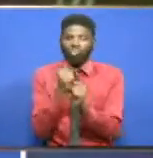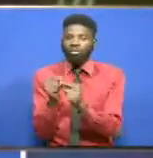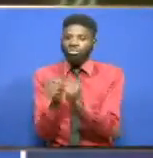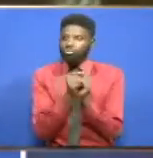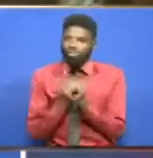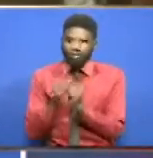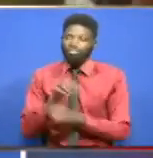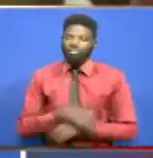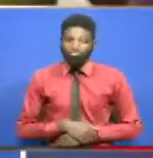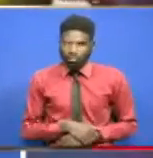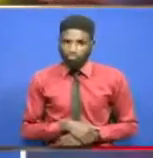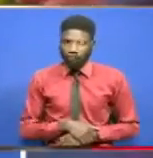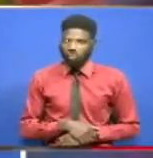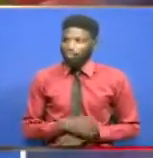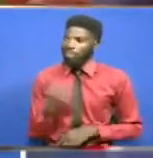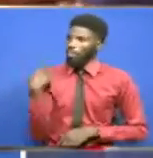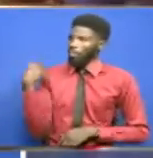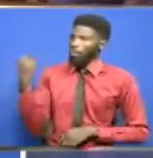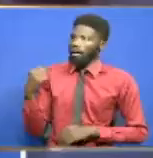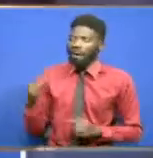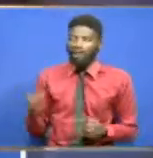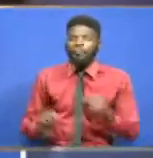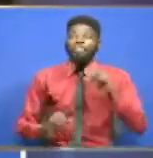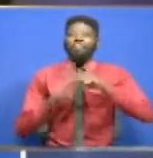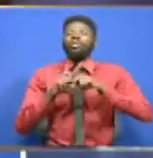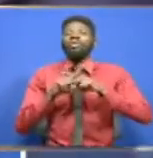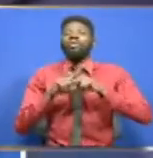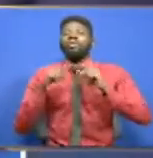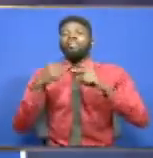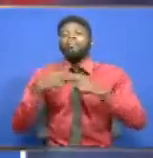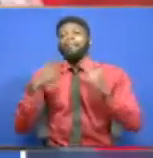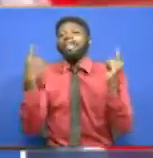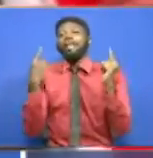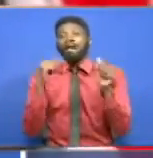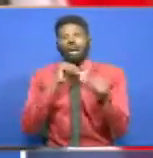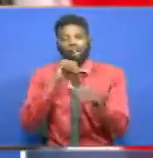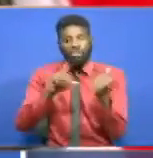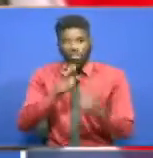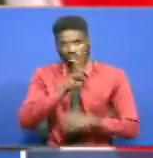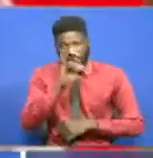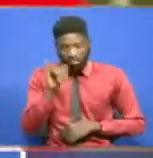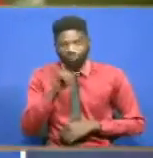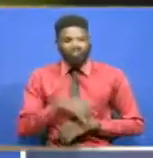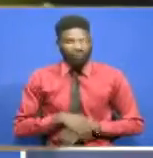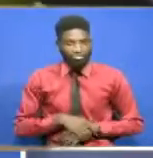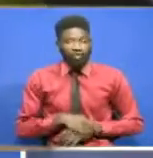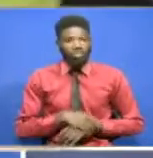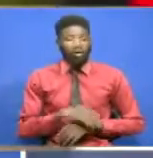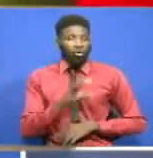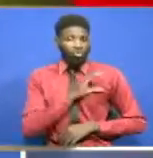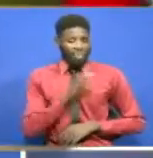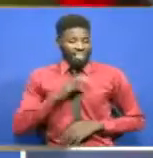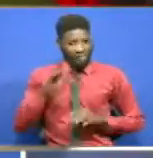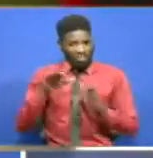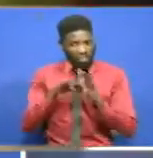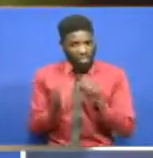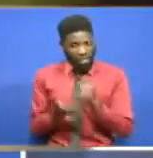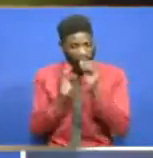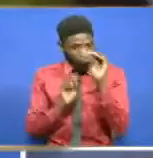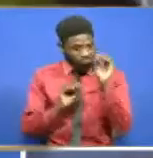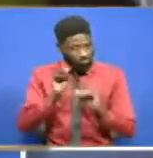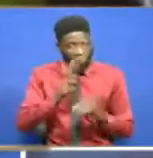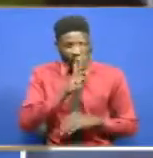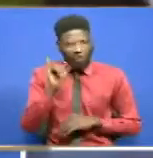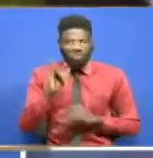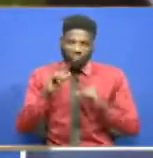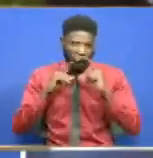Tofauti zilizochipuza hivi majuzi kuhusu mswada wa marekebisho ya katiba zimekosolewa na wale walioshiriki katika kubuni mswada huo